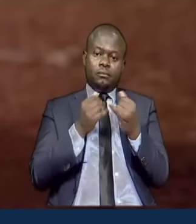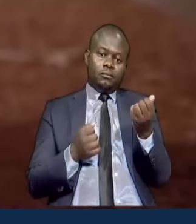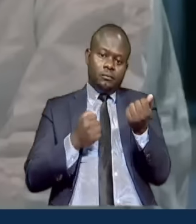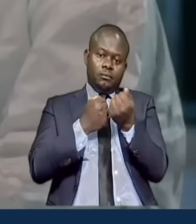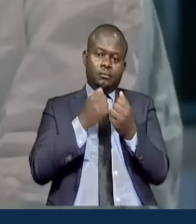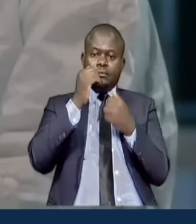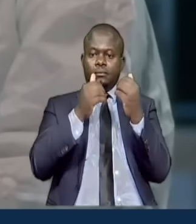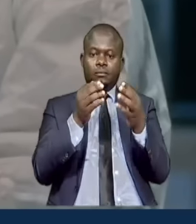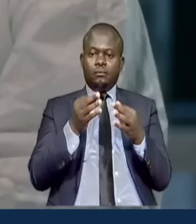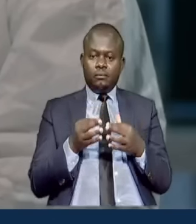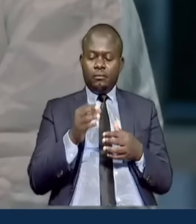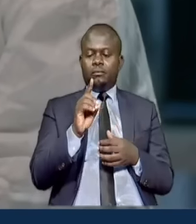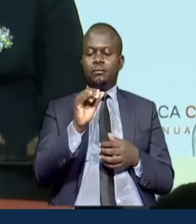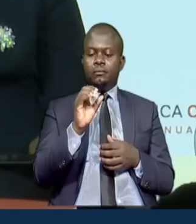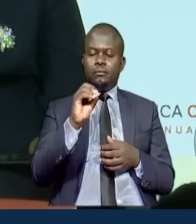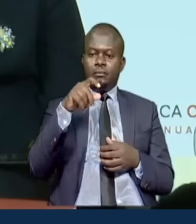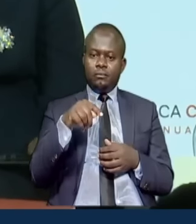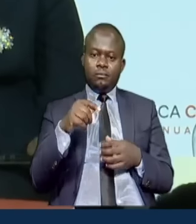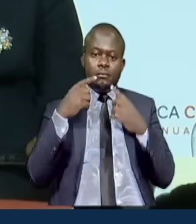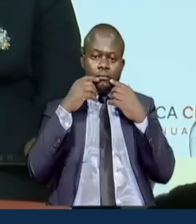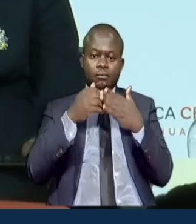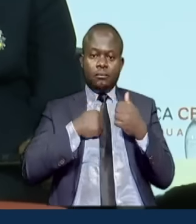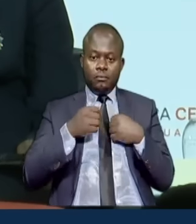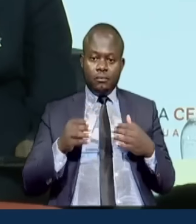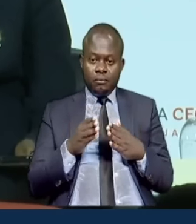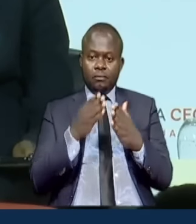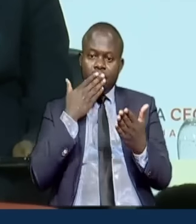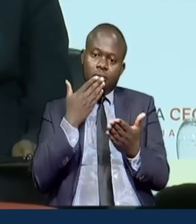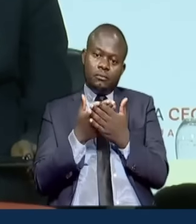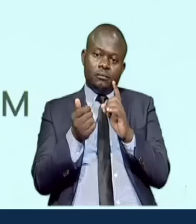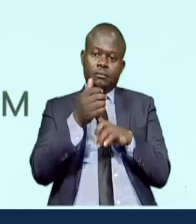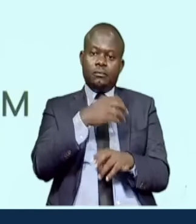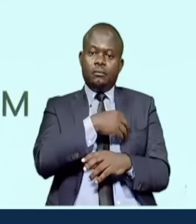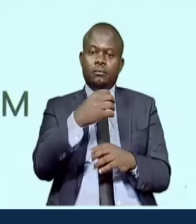rw'imari, Hector Diop, asanga u Rwanda ruri mu nzira nziza yo kugera ku bukungu